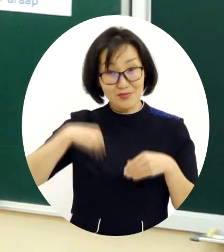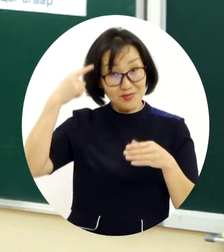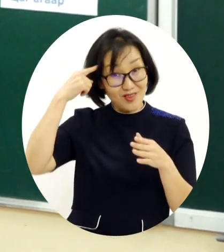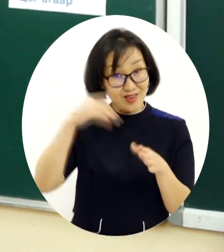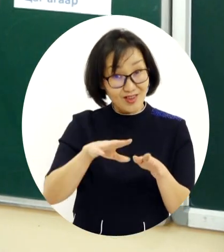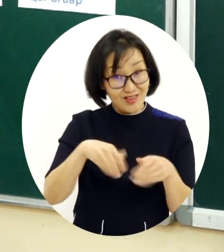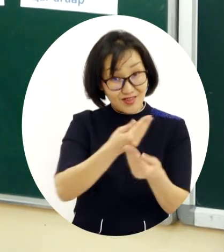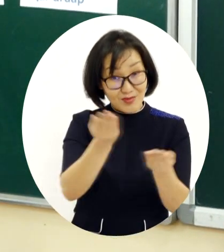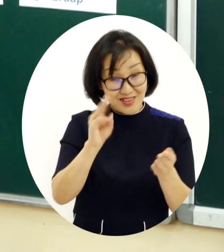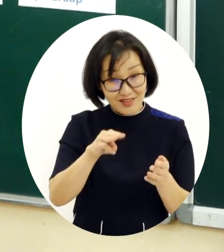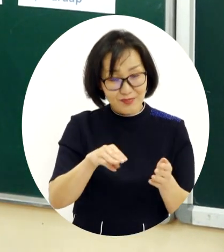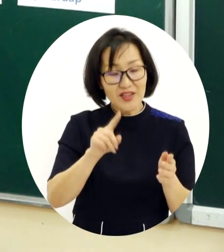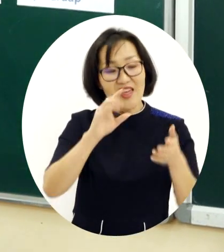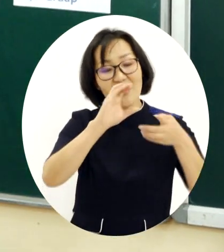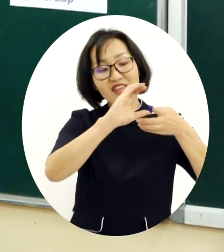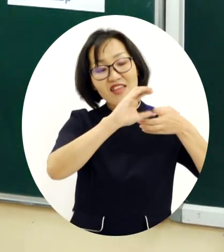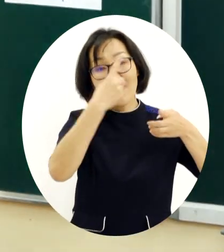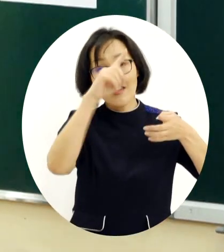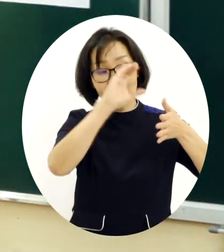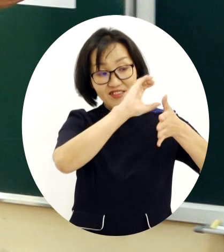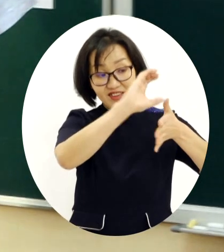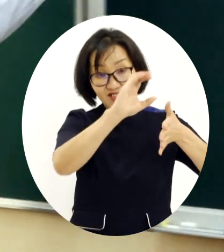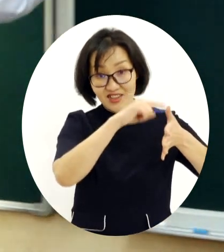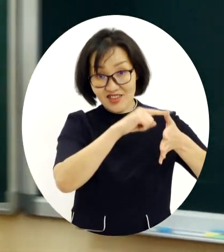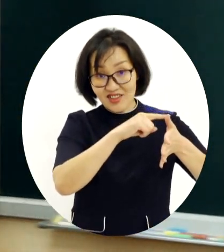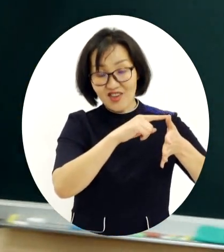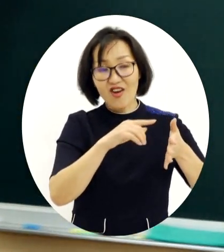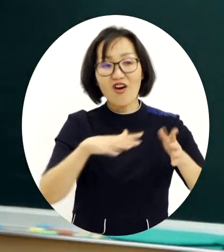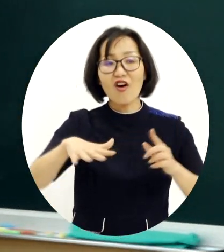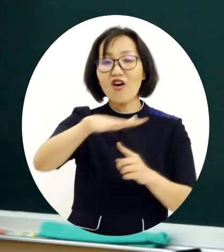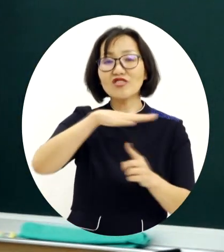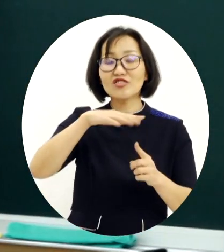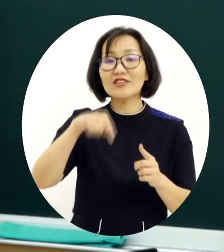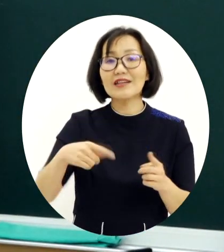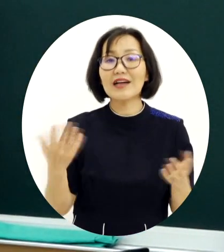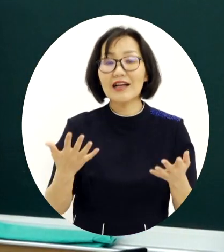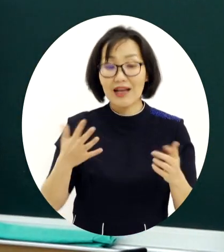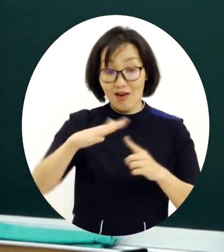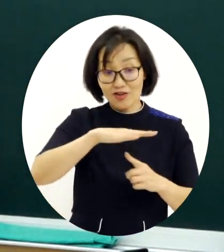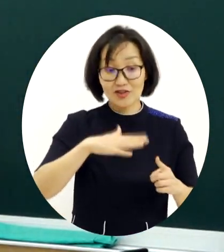учраас эхийн 1-р хэсэгт гарч байгаа орчныг хамтдаа